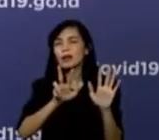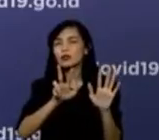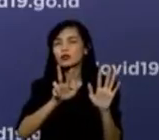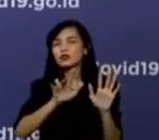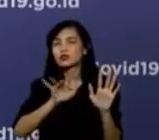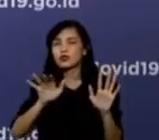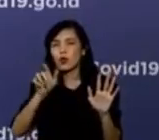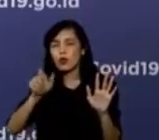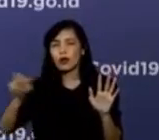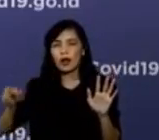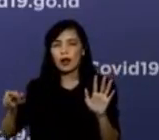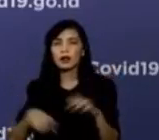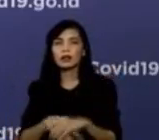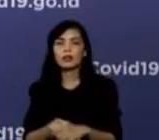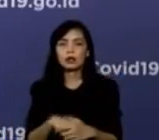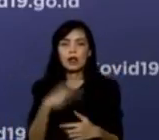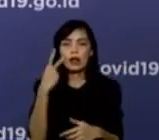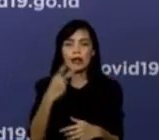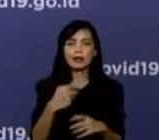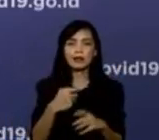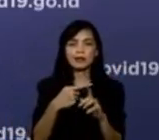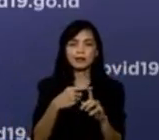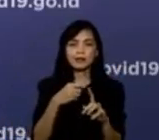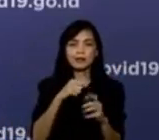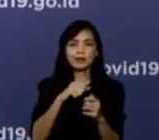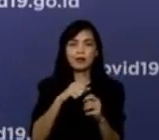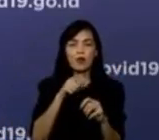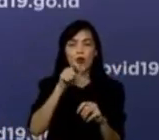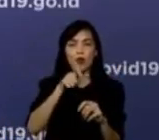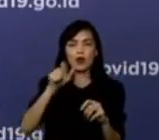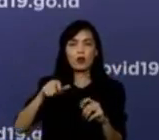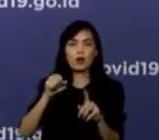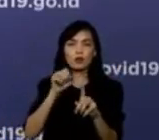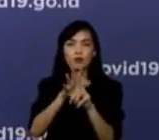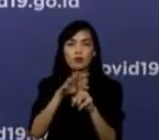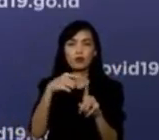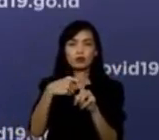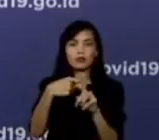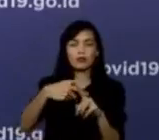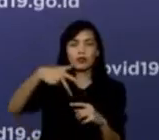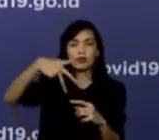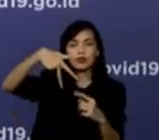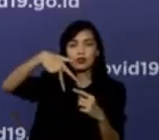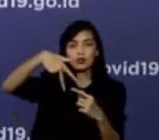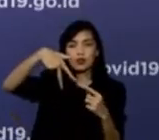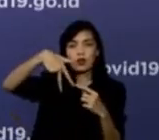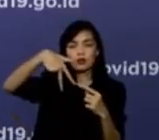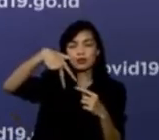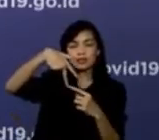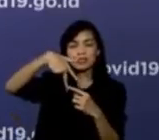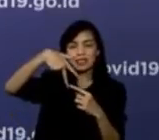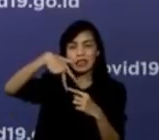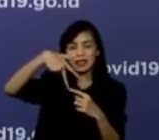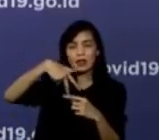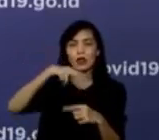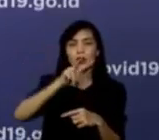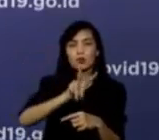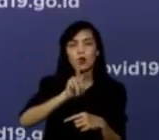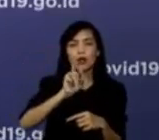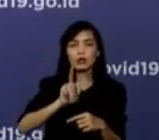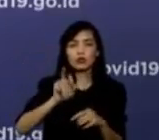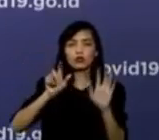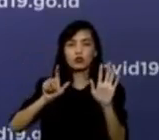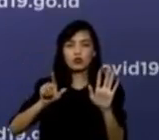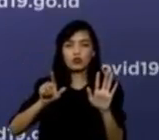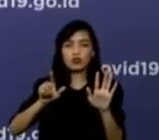lihat distribusi dari kasus positif yang kita laporkan hari ini, Sulawesi Selatan melaporkan 207